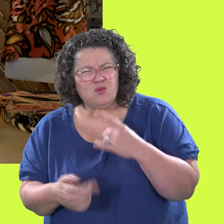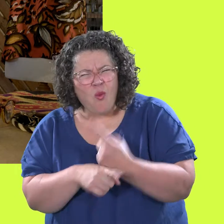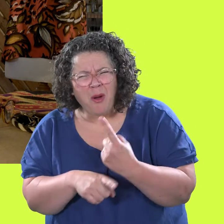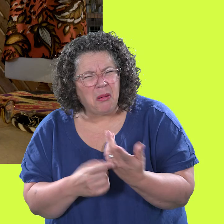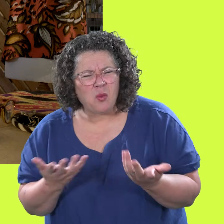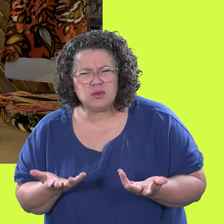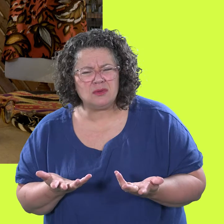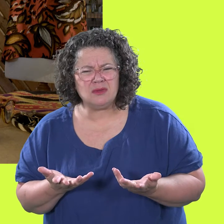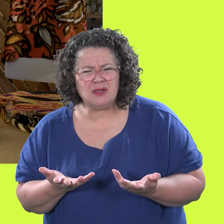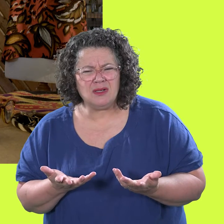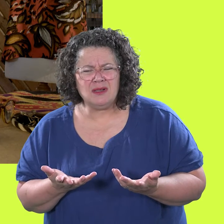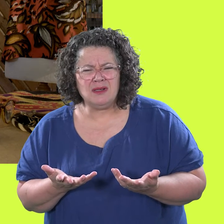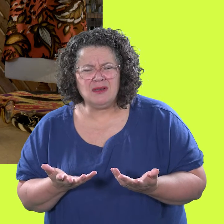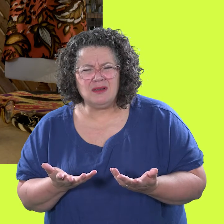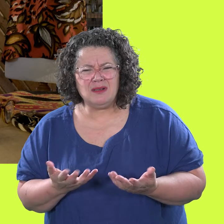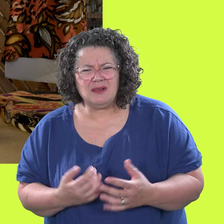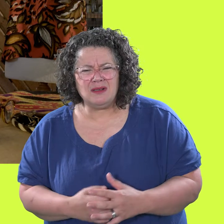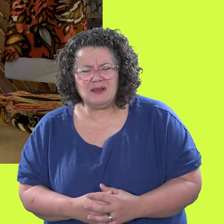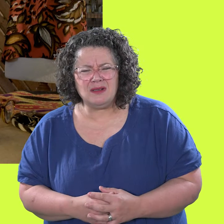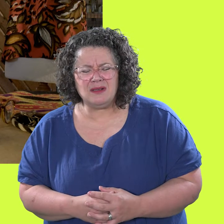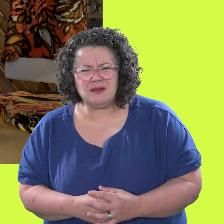Wow, am beth wyt ti'n siarad?